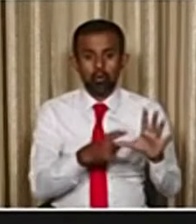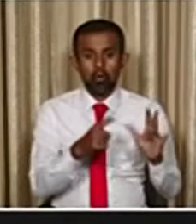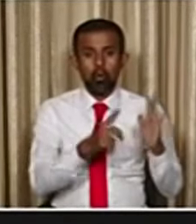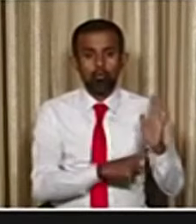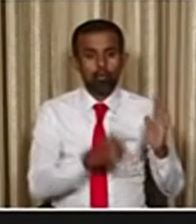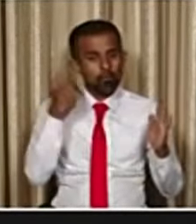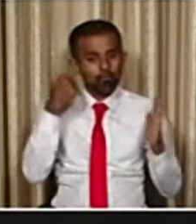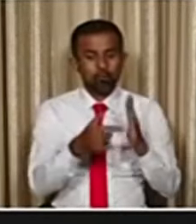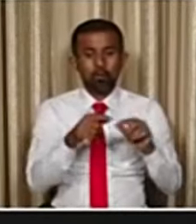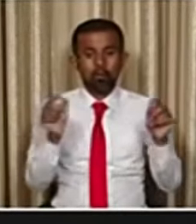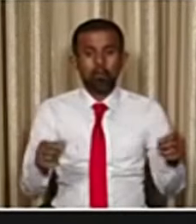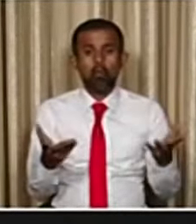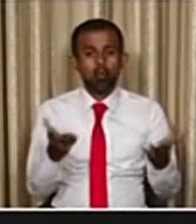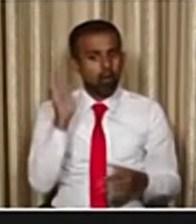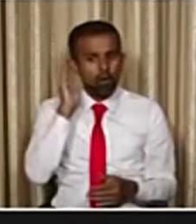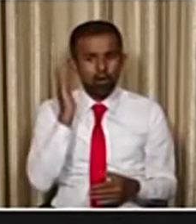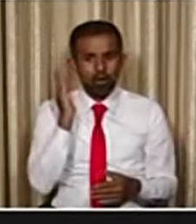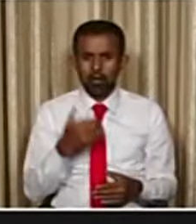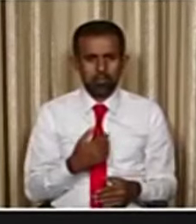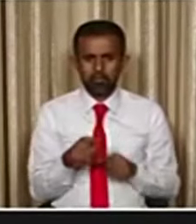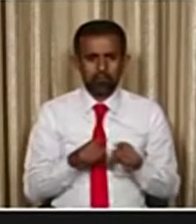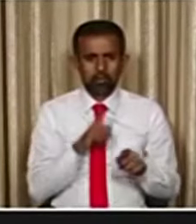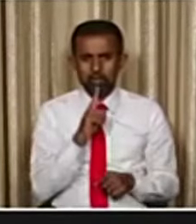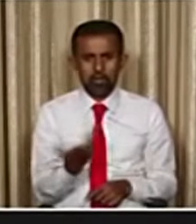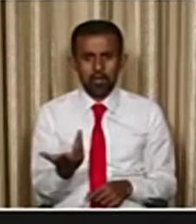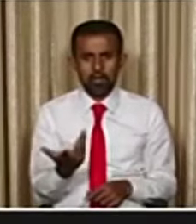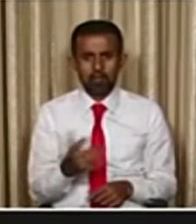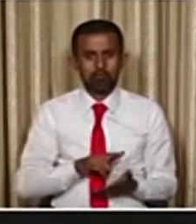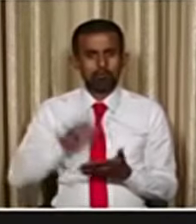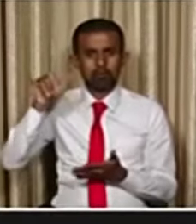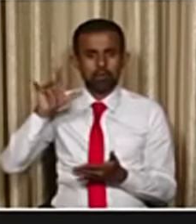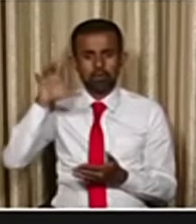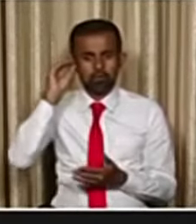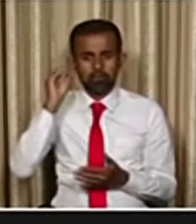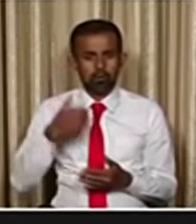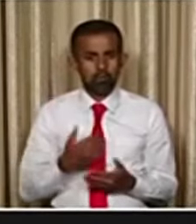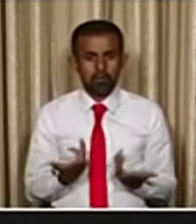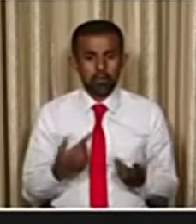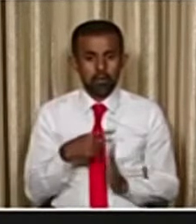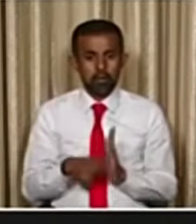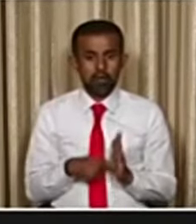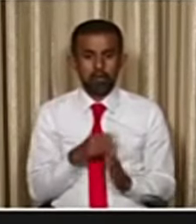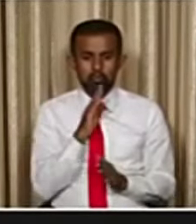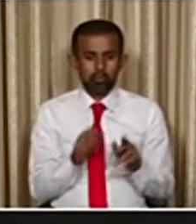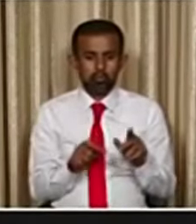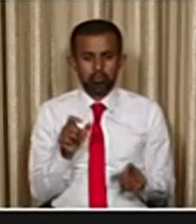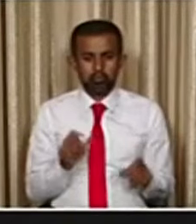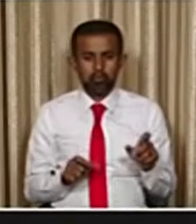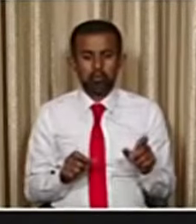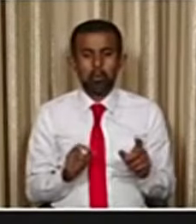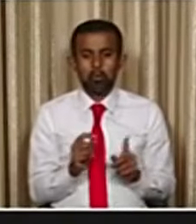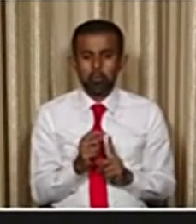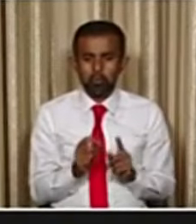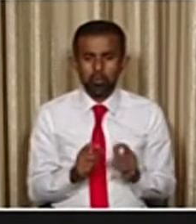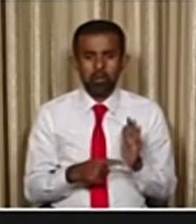පෙළ සහතික කියලා මට අහන්න පුළුවන්. අපි එහෙම අවස්ථාවක්වත් කරන්නේ නැහැ. ඔය පිටරටවල ගිහිල්ලා ඉගෙන ගත්තා නෙමෙයි අපි. අපි මේ රටේ අහිංසක මිනිස්සුන්ගේ දුකී